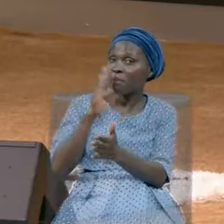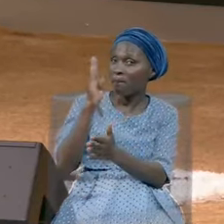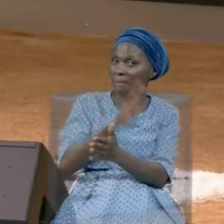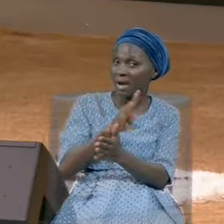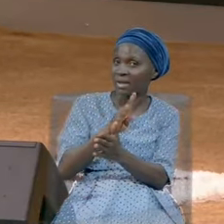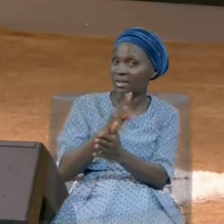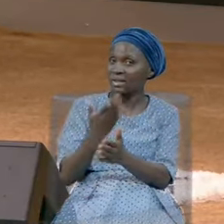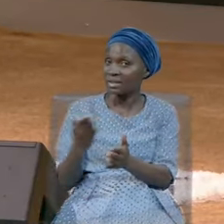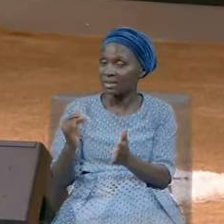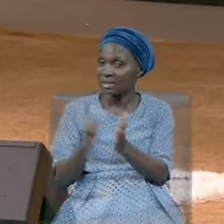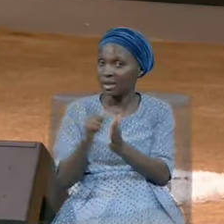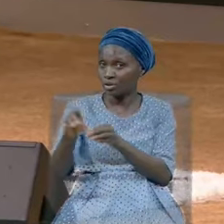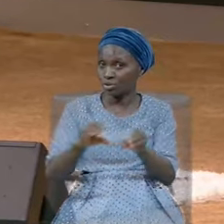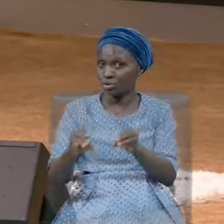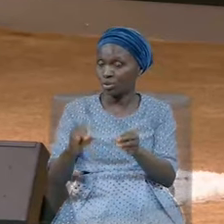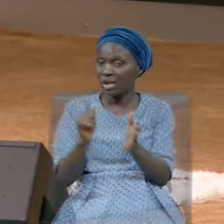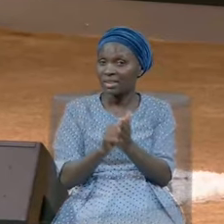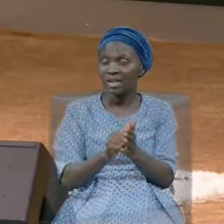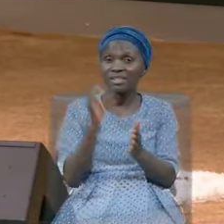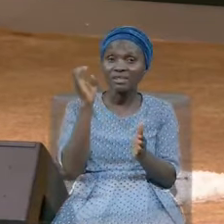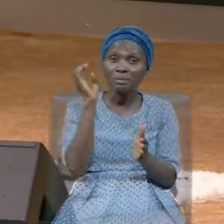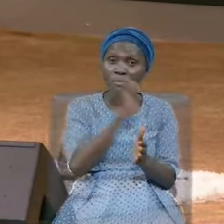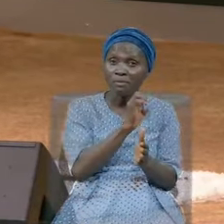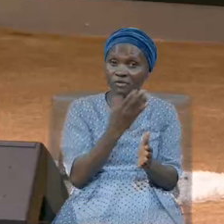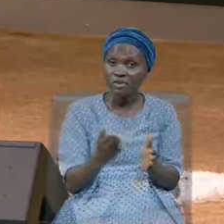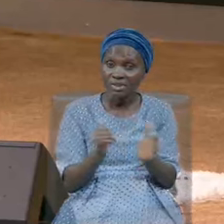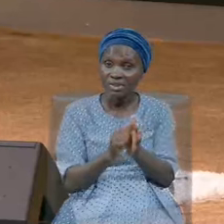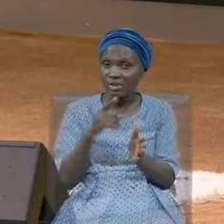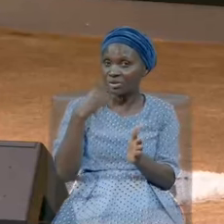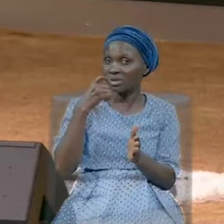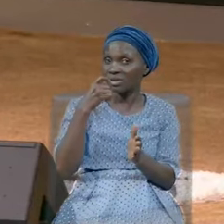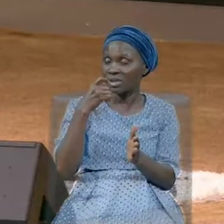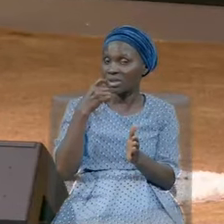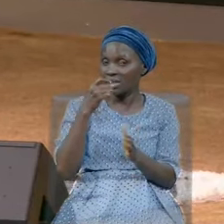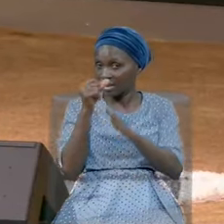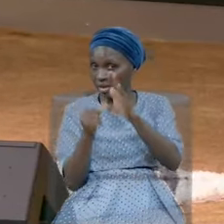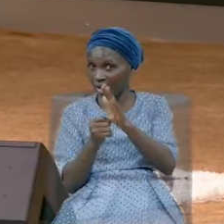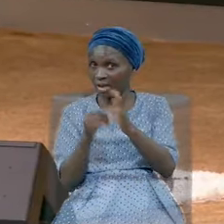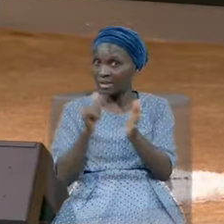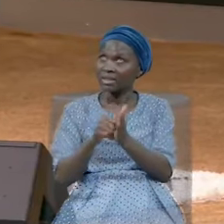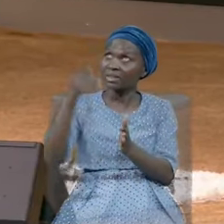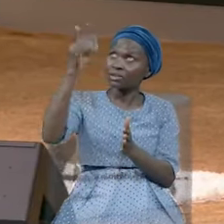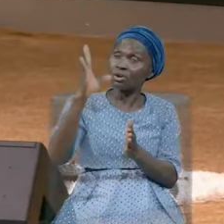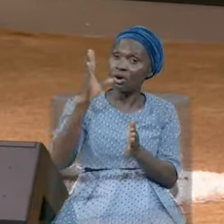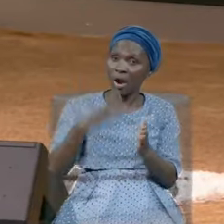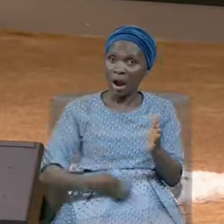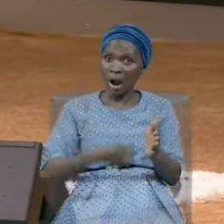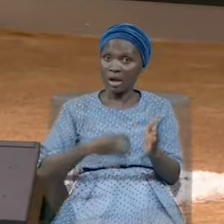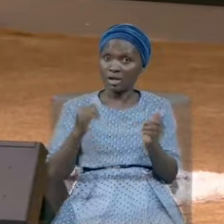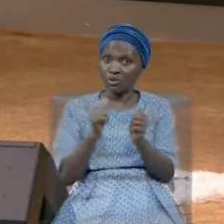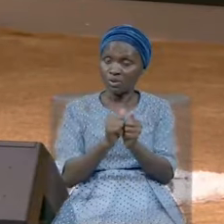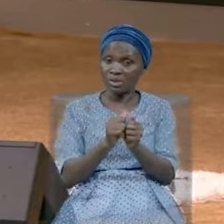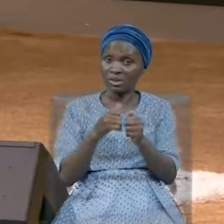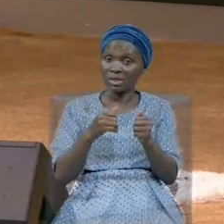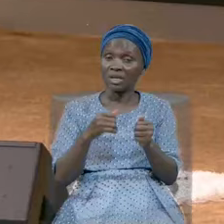la chose mauvaise que tu dis là, que Dieu s'irrite contre le méchant à tout moment?